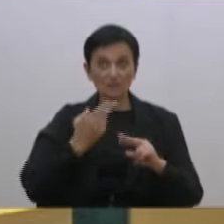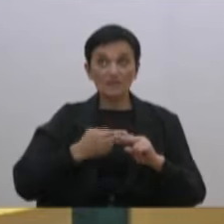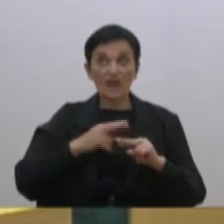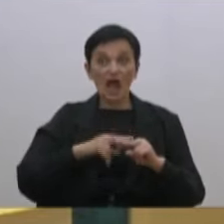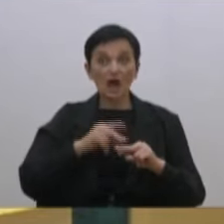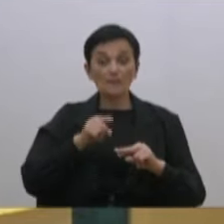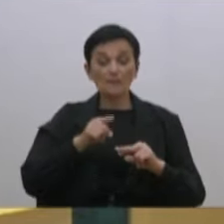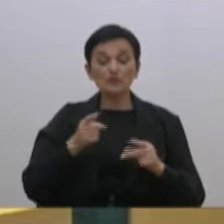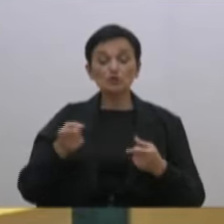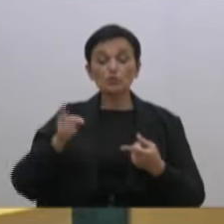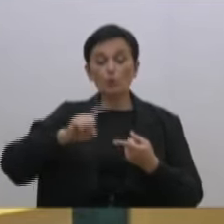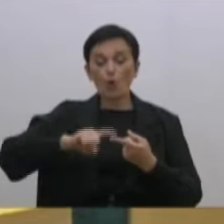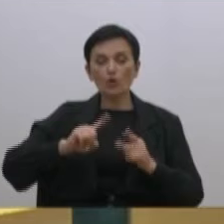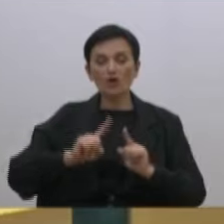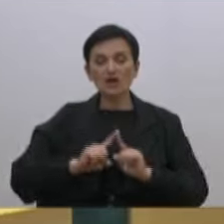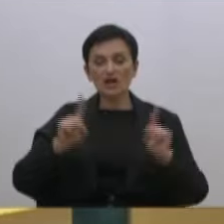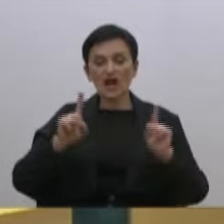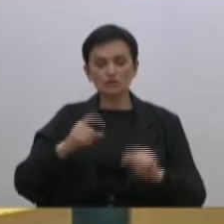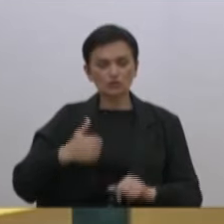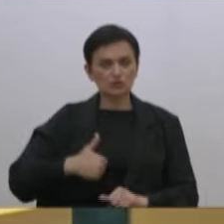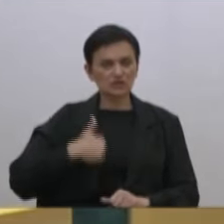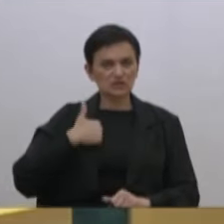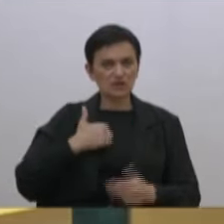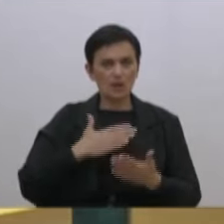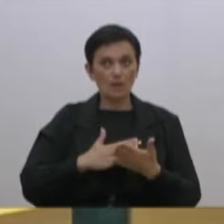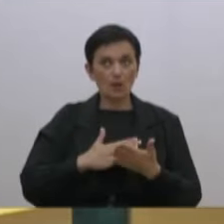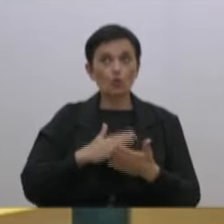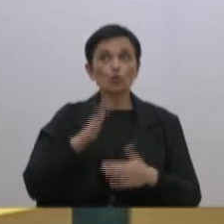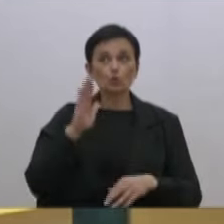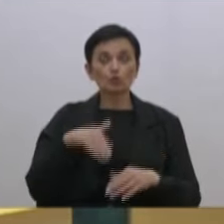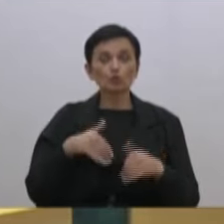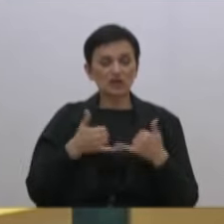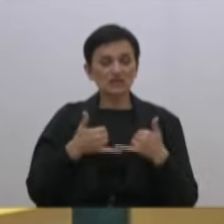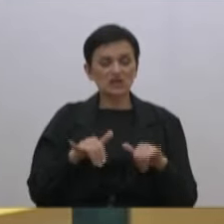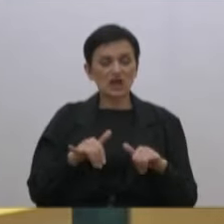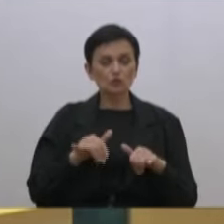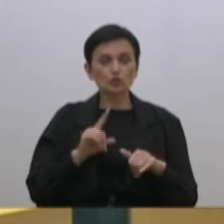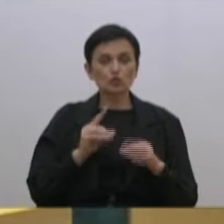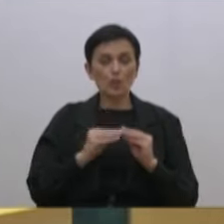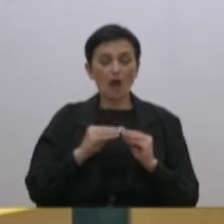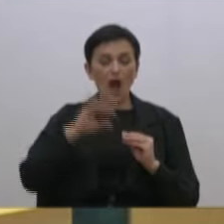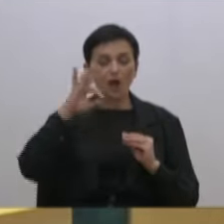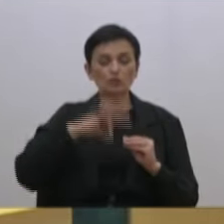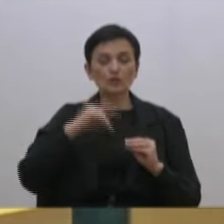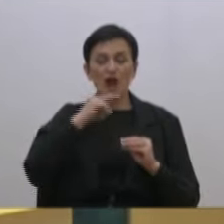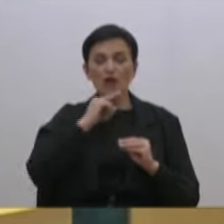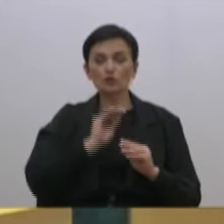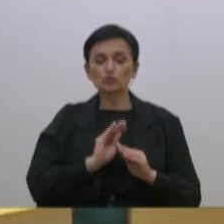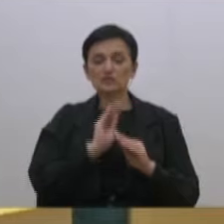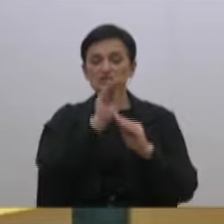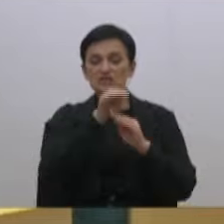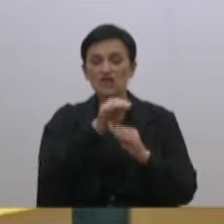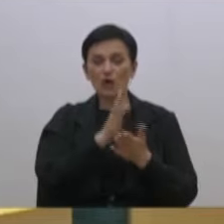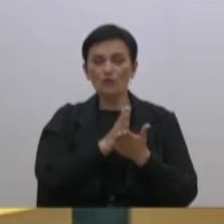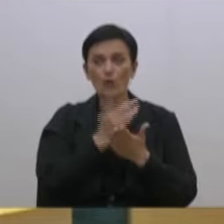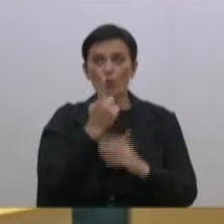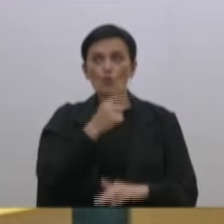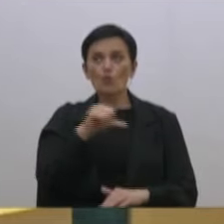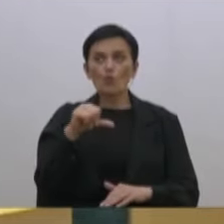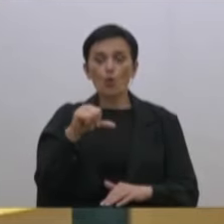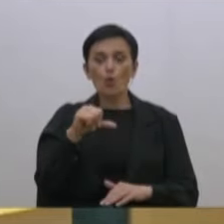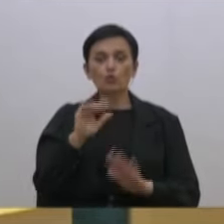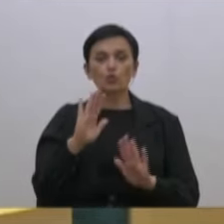ფონზია განსაკუთრებით საამაყო და ამავდროულად თუნდაც გასაკვირი ის, რომ 10%-იანი ეკონომიკური ზრდა გვაქვს და არა მხოლოდ ის, რომ